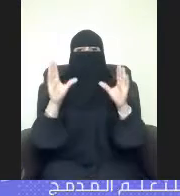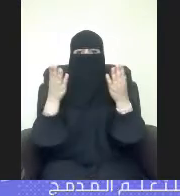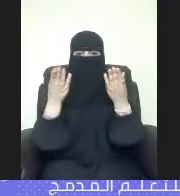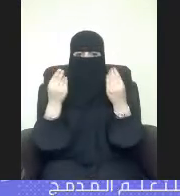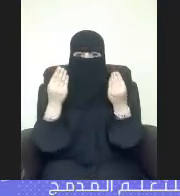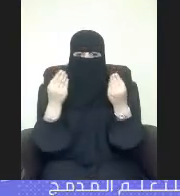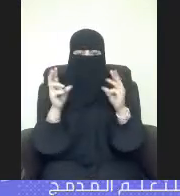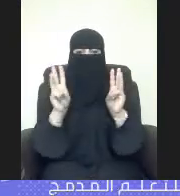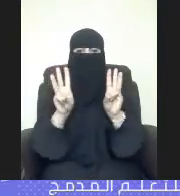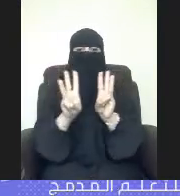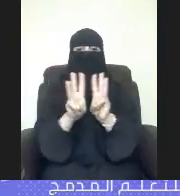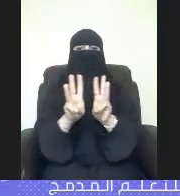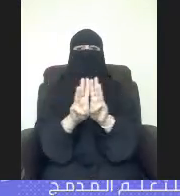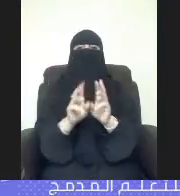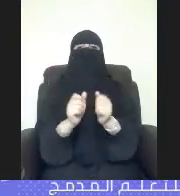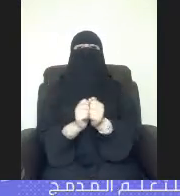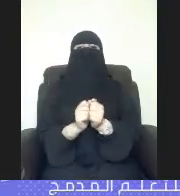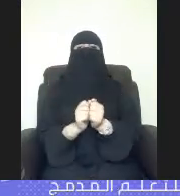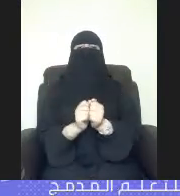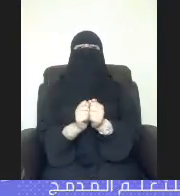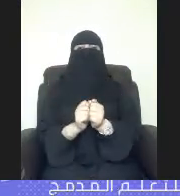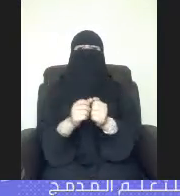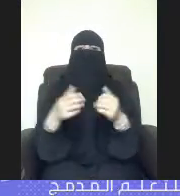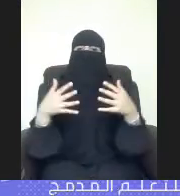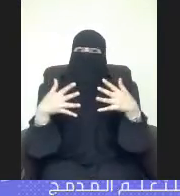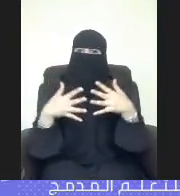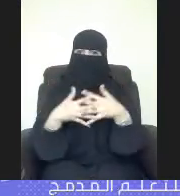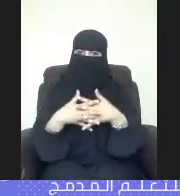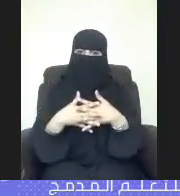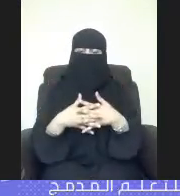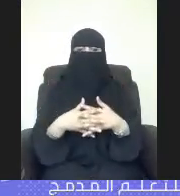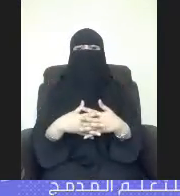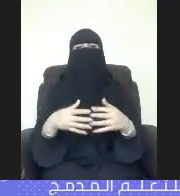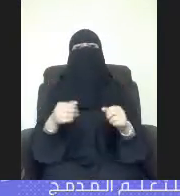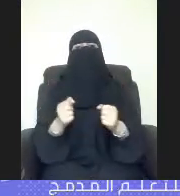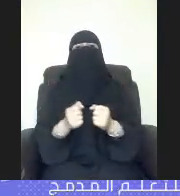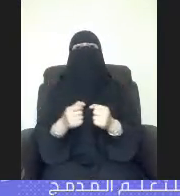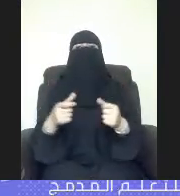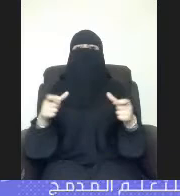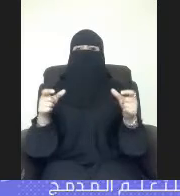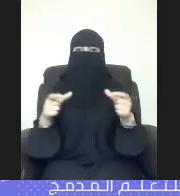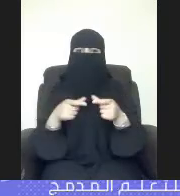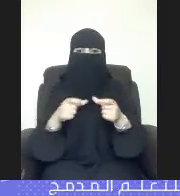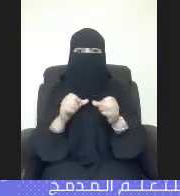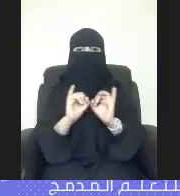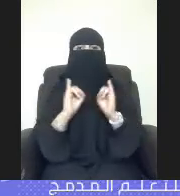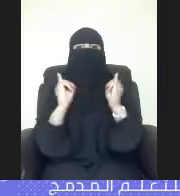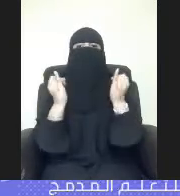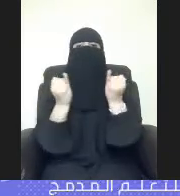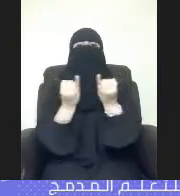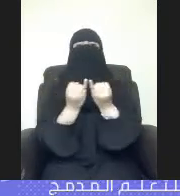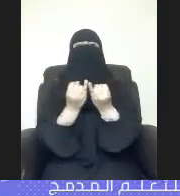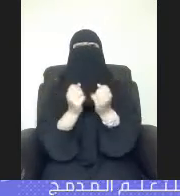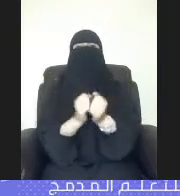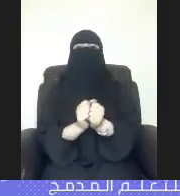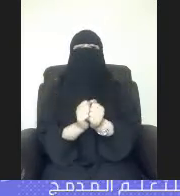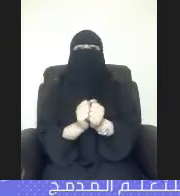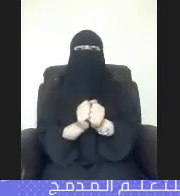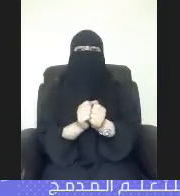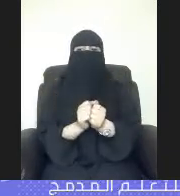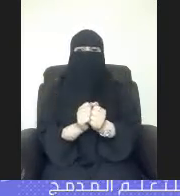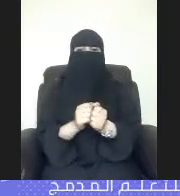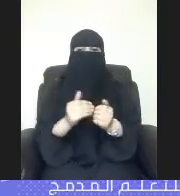هذا أو عقد هذا الملتقى بمسمى التعلم المدمج، تحديات جديدة